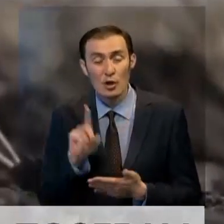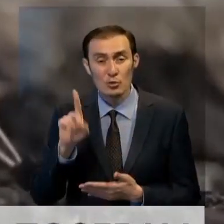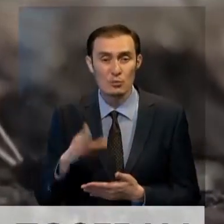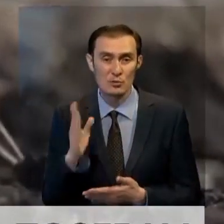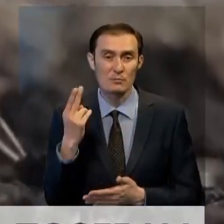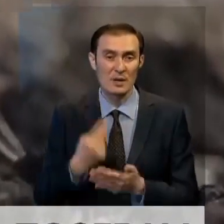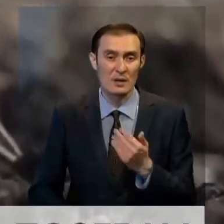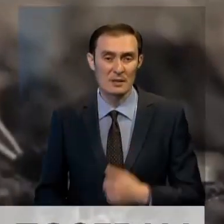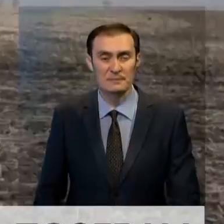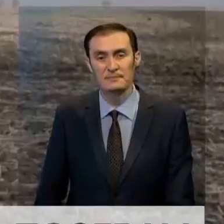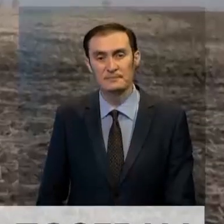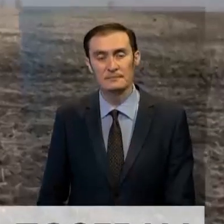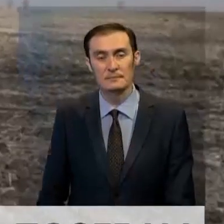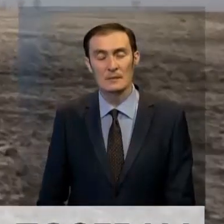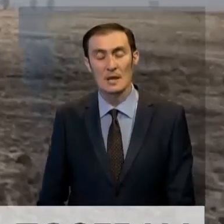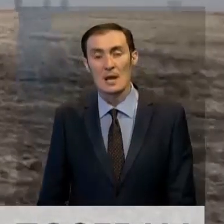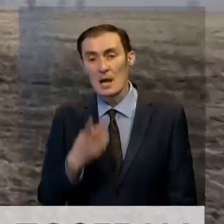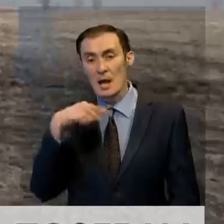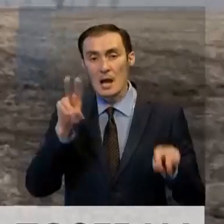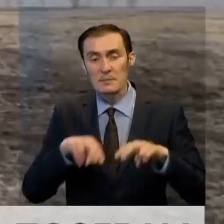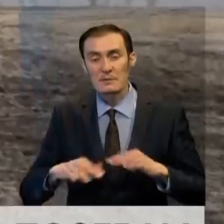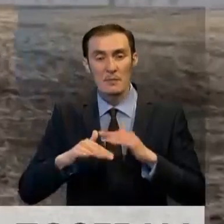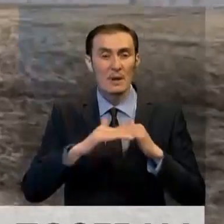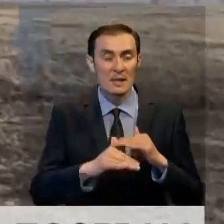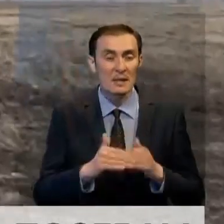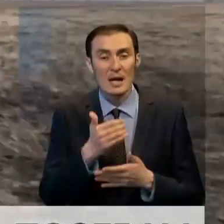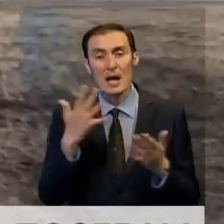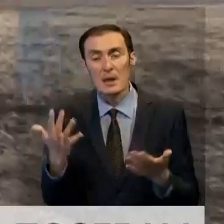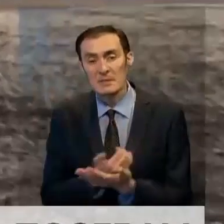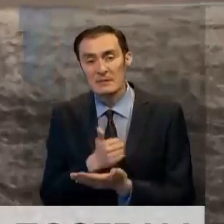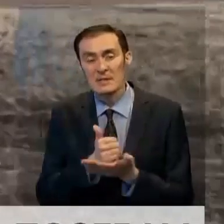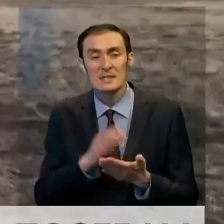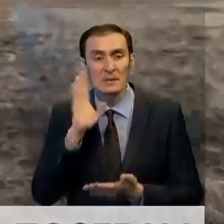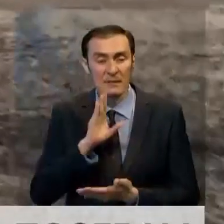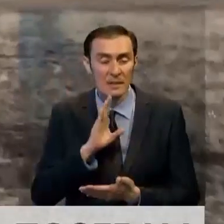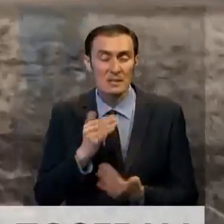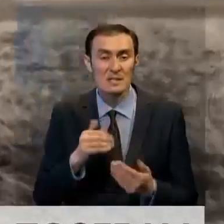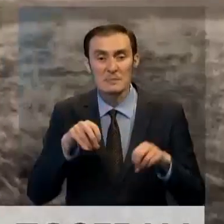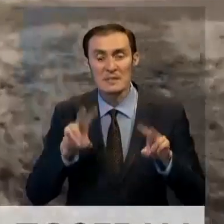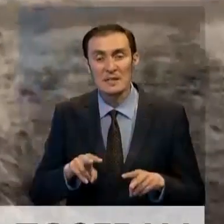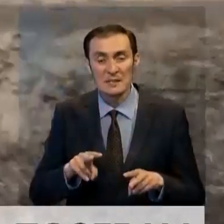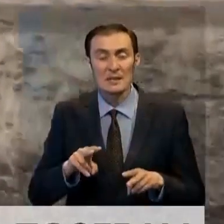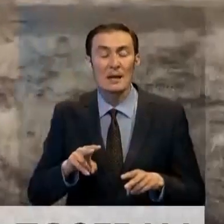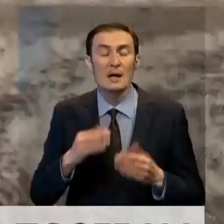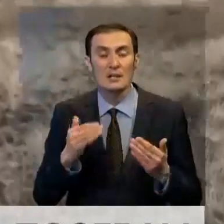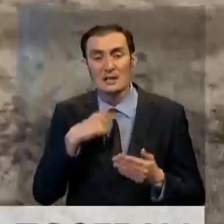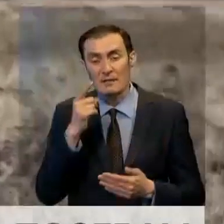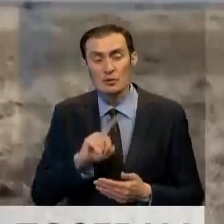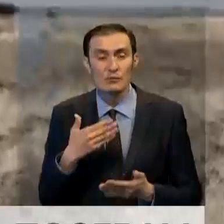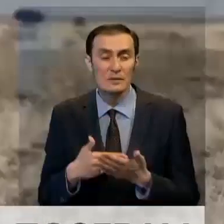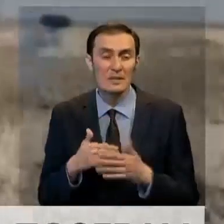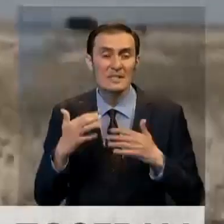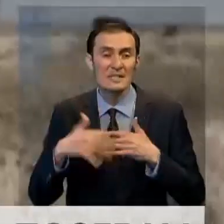будет проигрывать в этом плане. Обследование полей на определение запасов влаги сейчас проводят и специалисты Казгидромета. Они отмечают